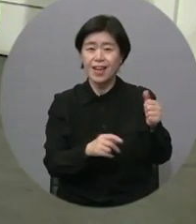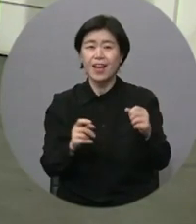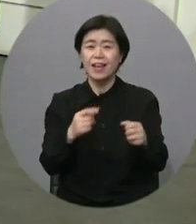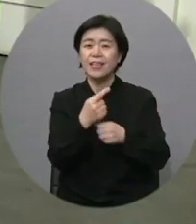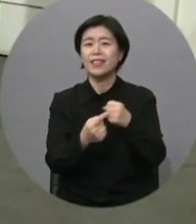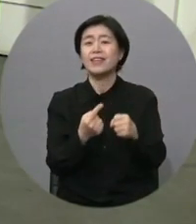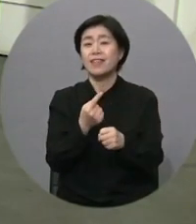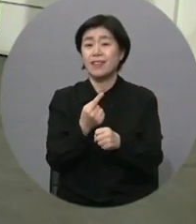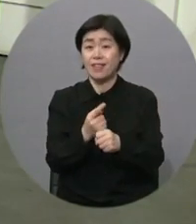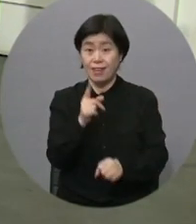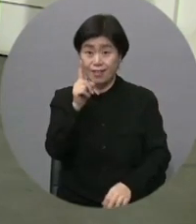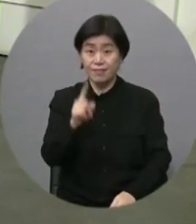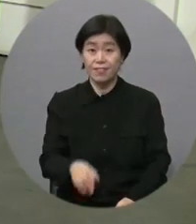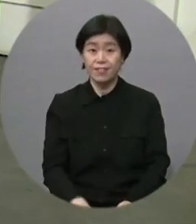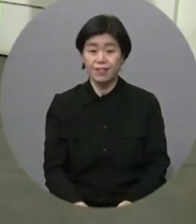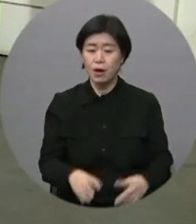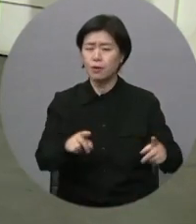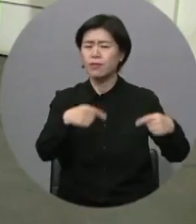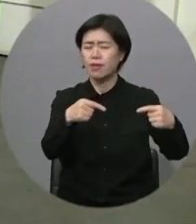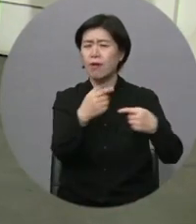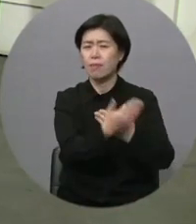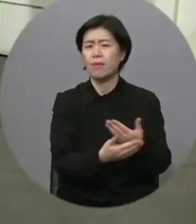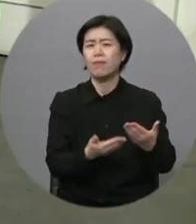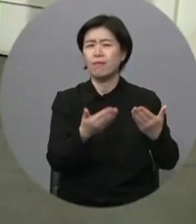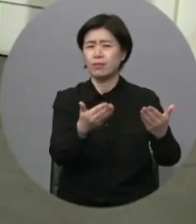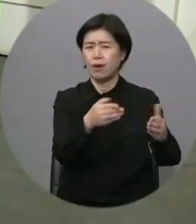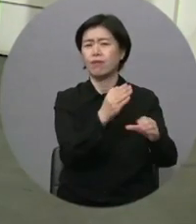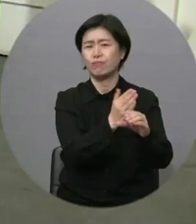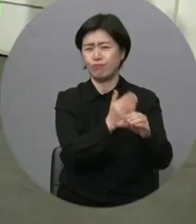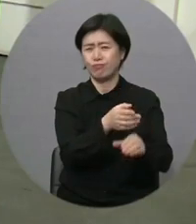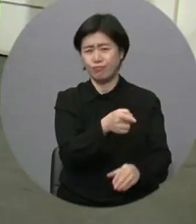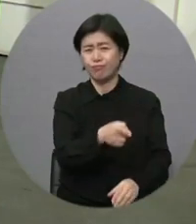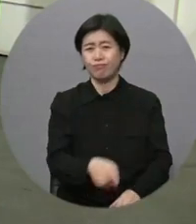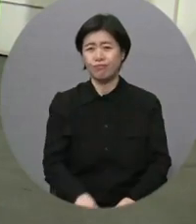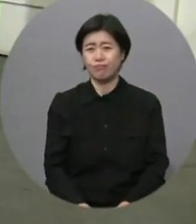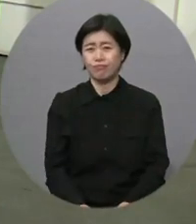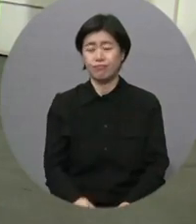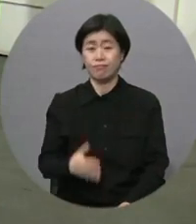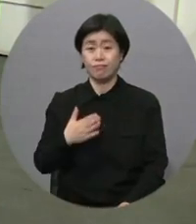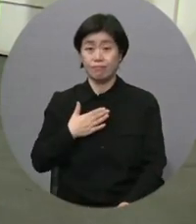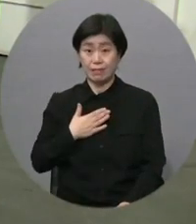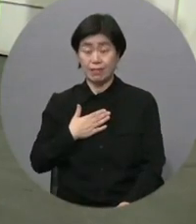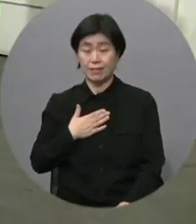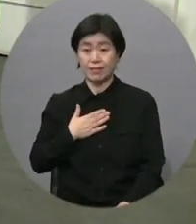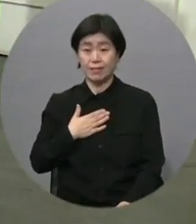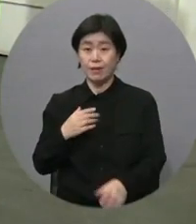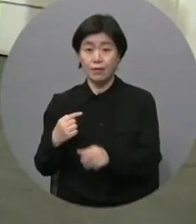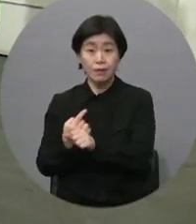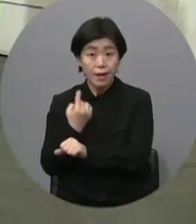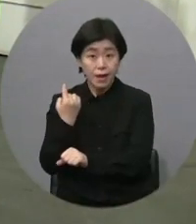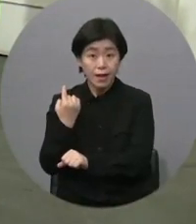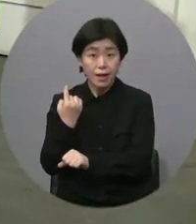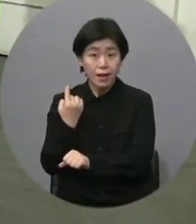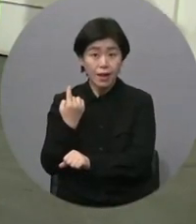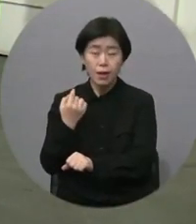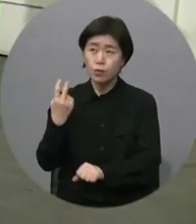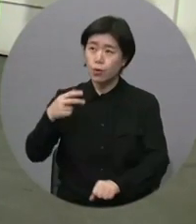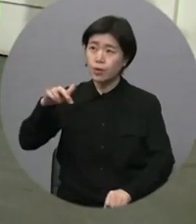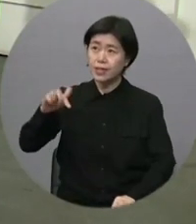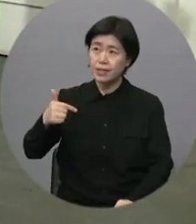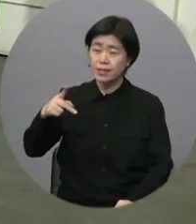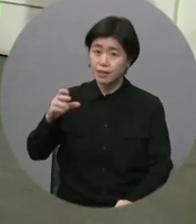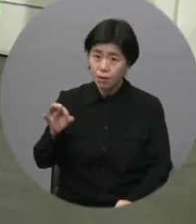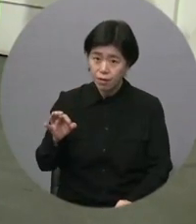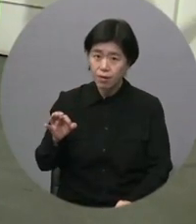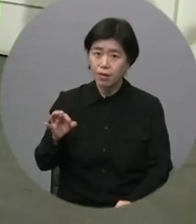번씩 휠체어 네. 그 예, 봉사하시거든요. 예, 휠체어. 진짜 저 말고 네. 진짜 뭐 진성 형이나